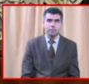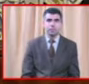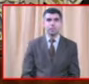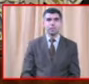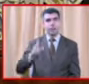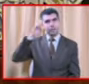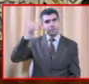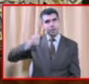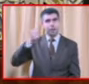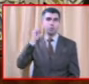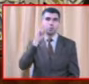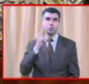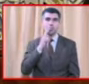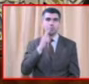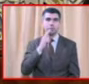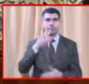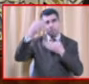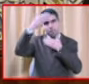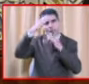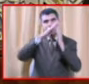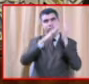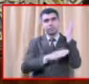بسم الله الرحمن الرحيم.